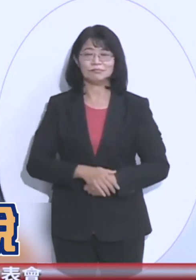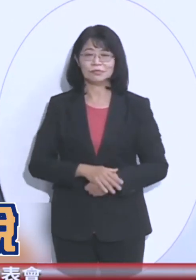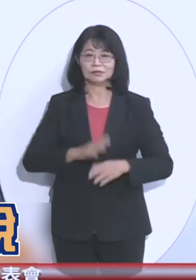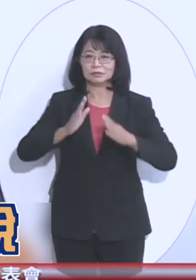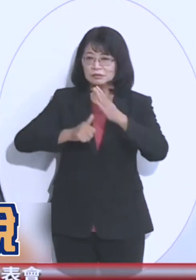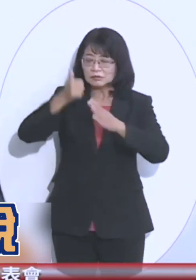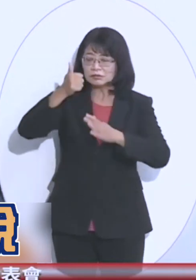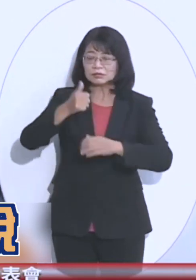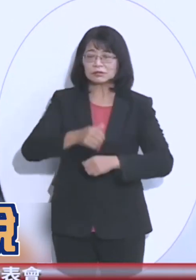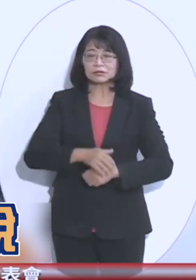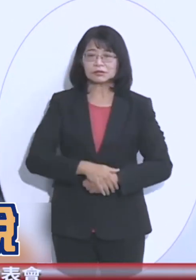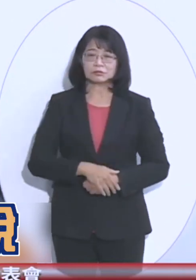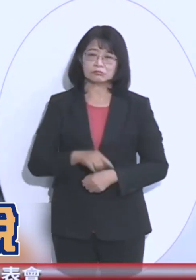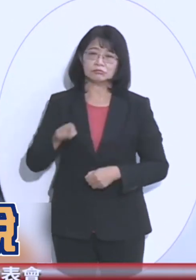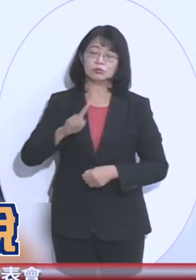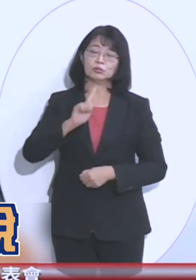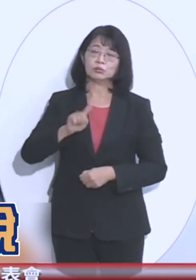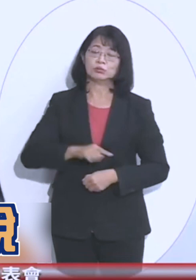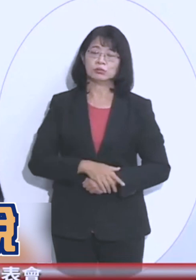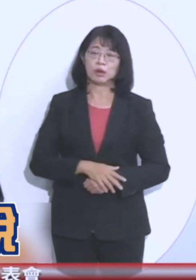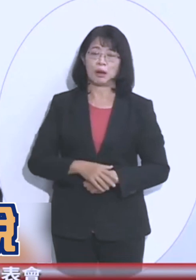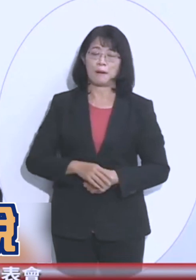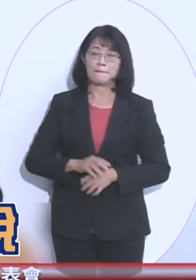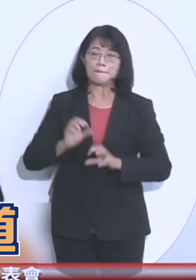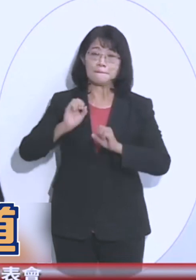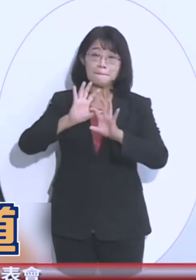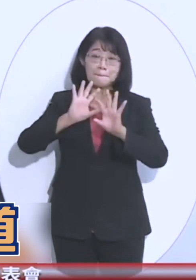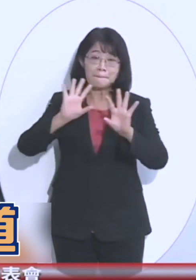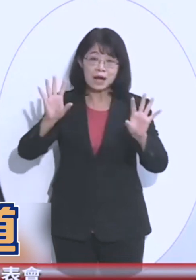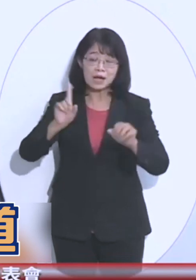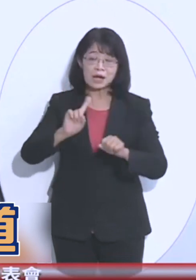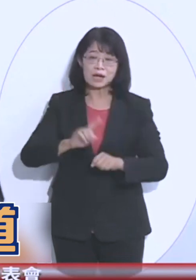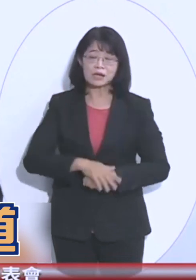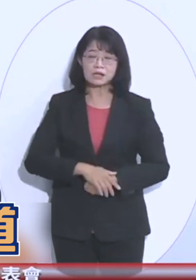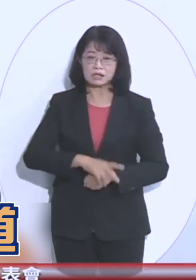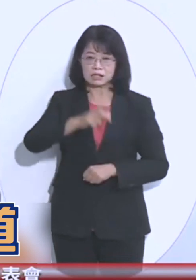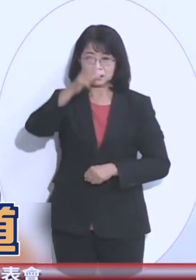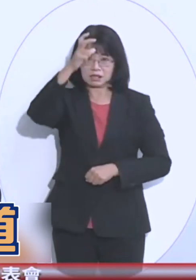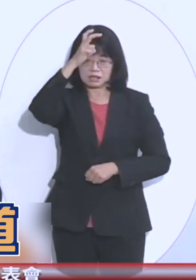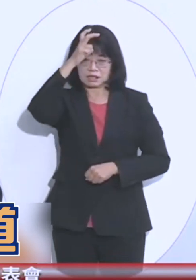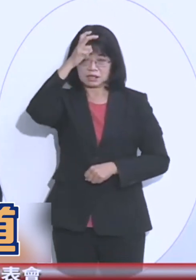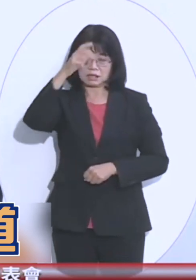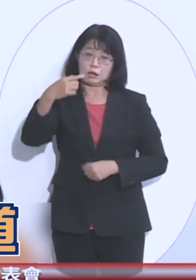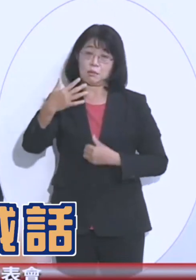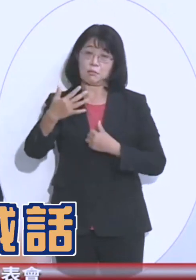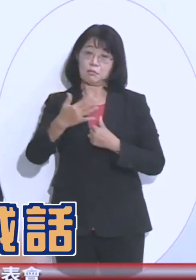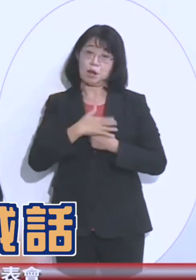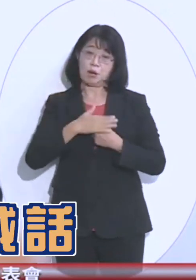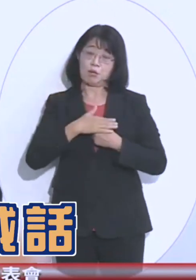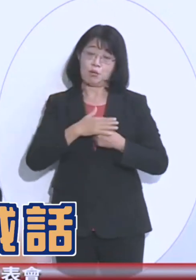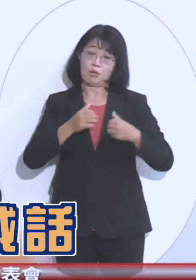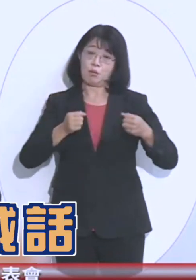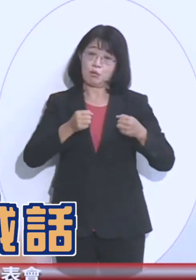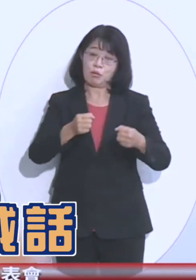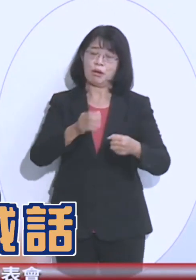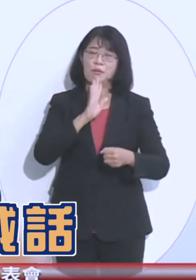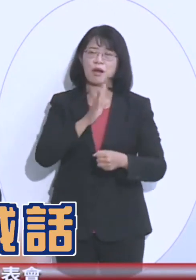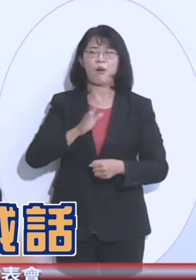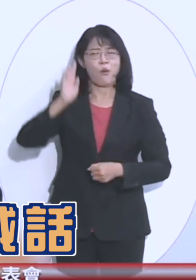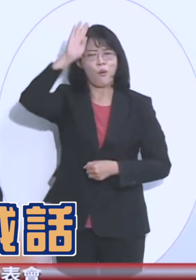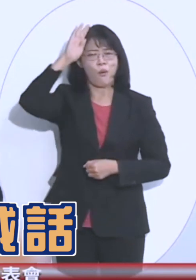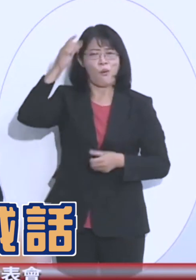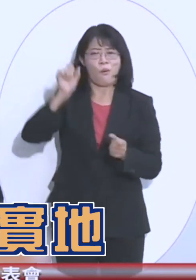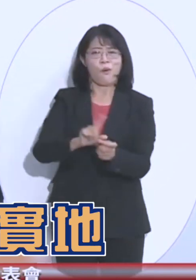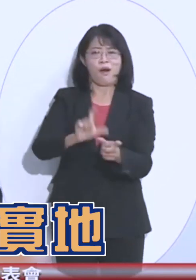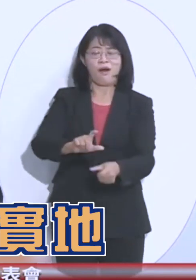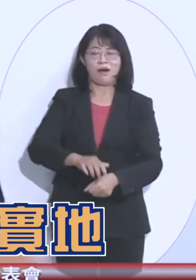市长竟然放风声讲，警车甲我开刀，选举建功的白菜话啦，